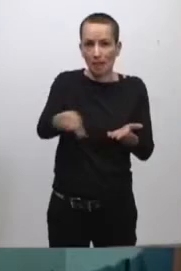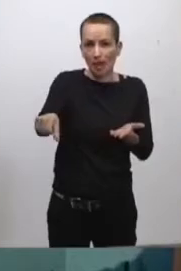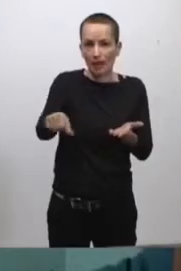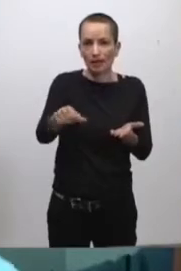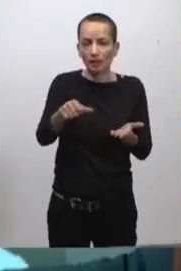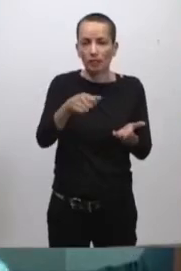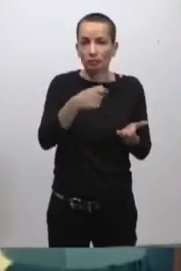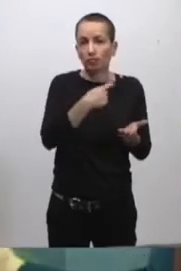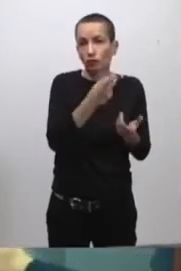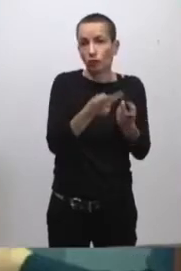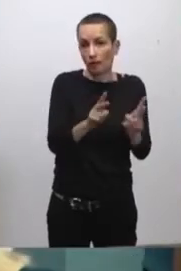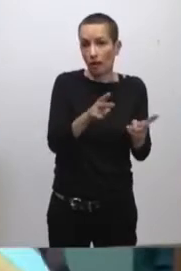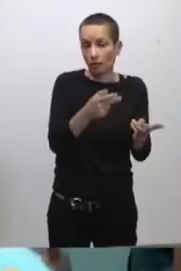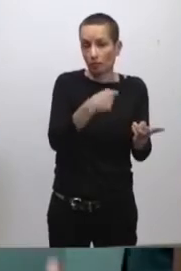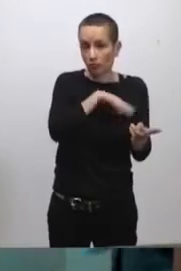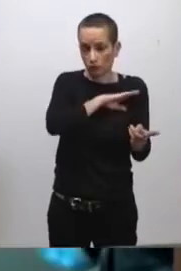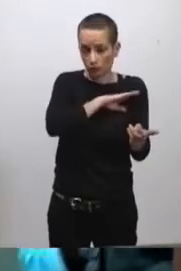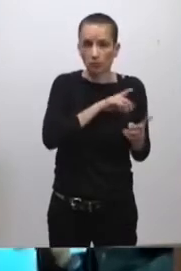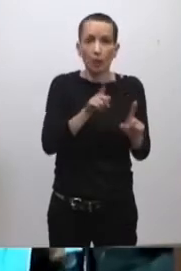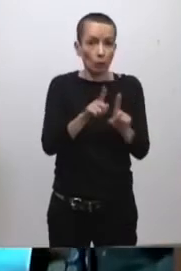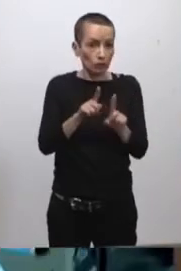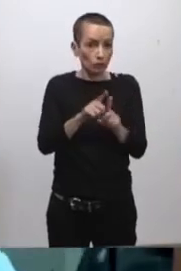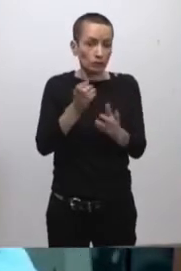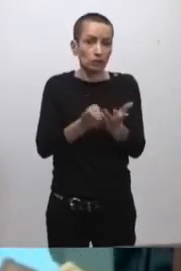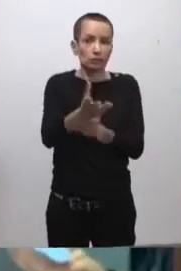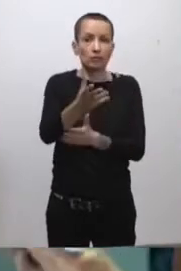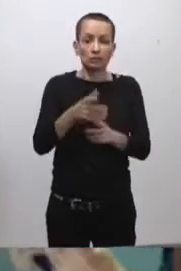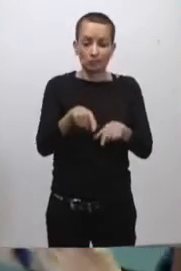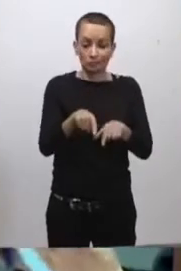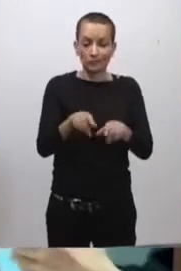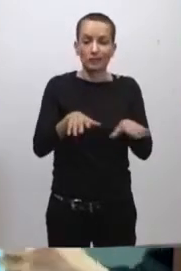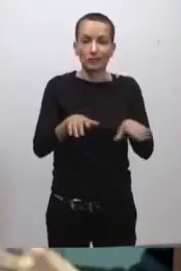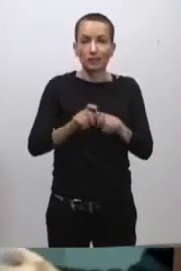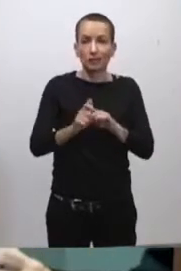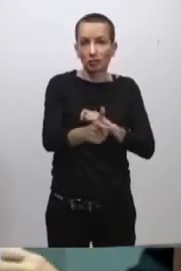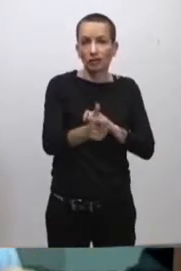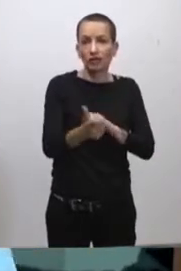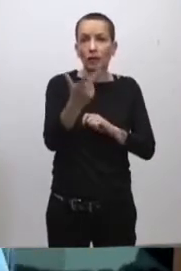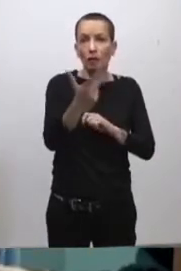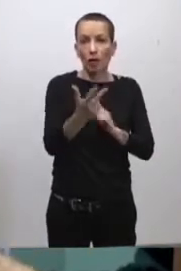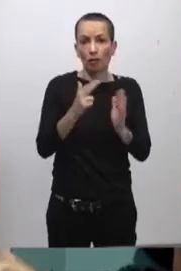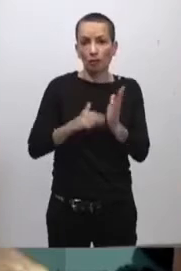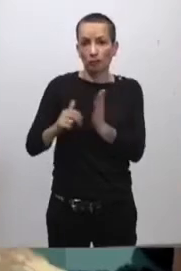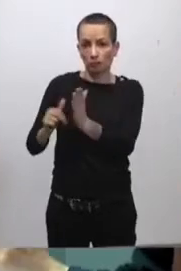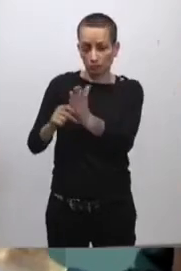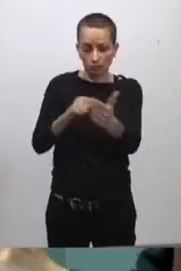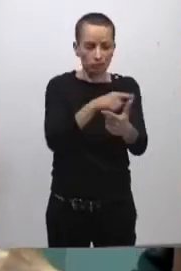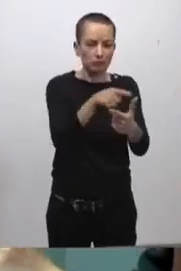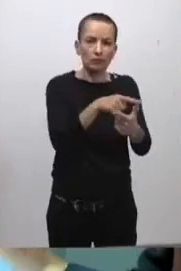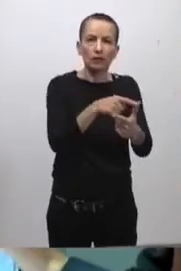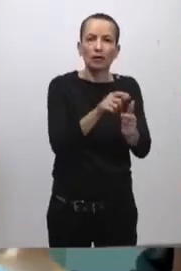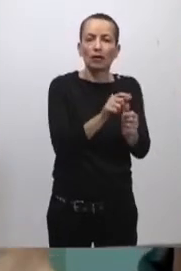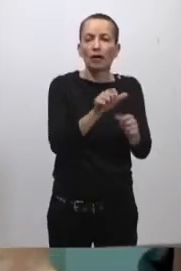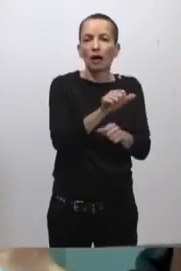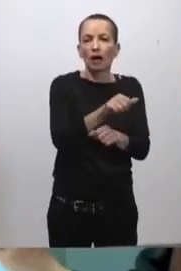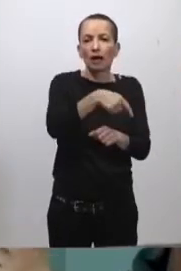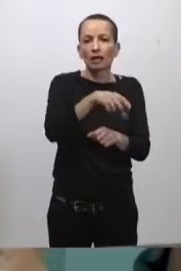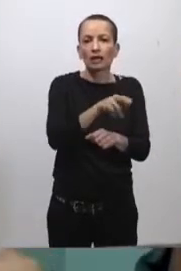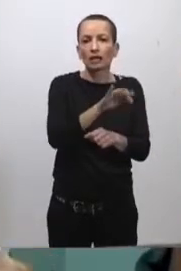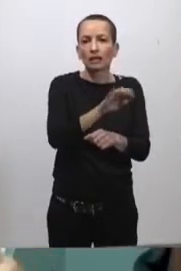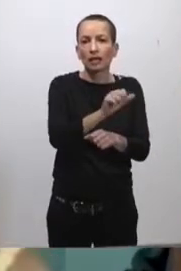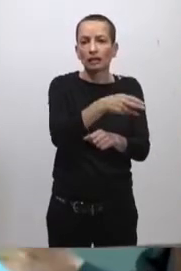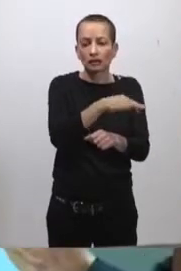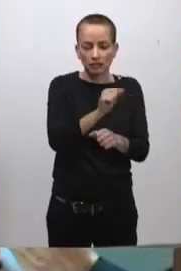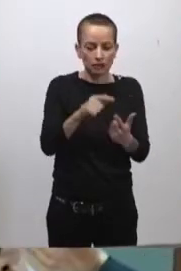par la ville. Et à noter aussi que c'est un dispositif tripartite avec Aquitanis et Domo France qui